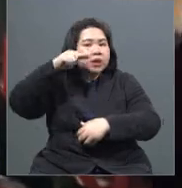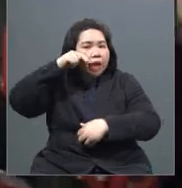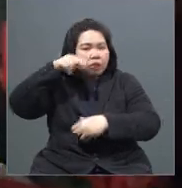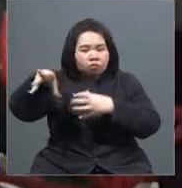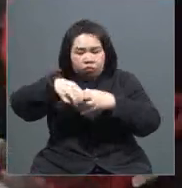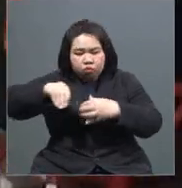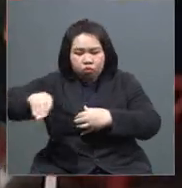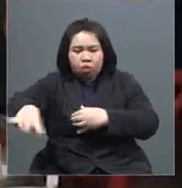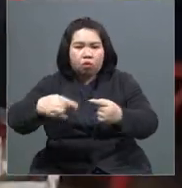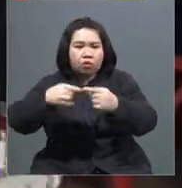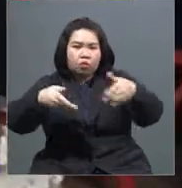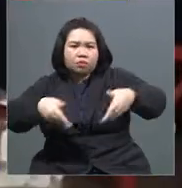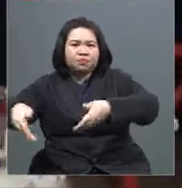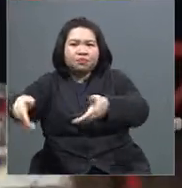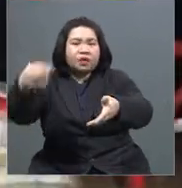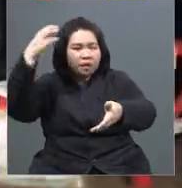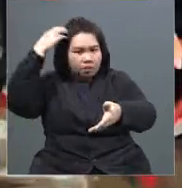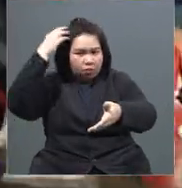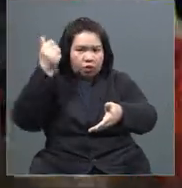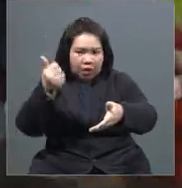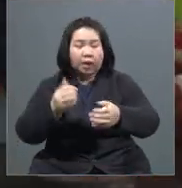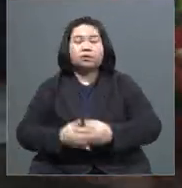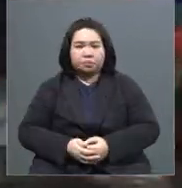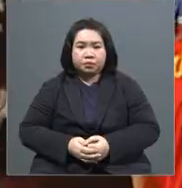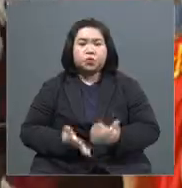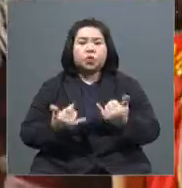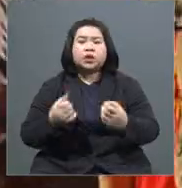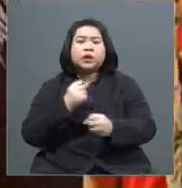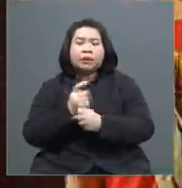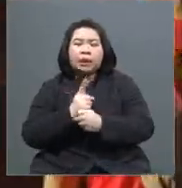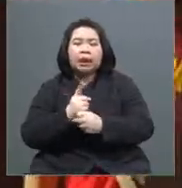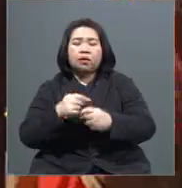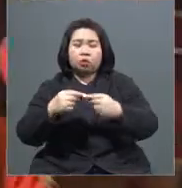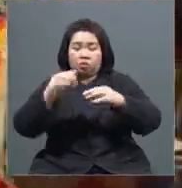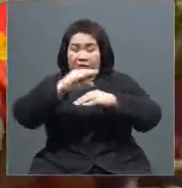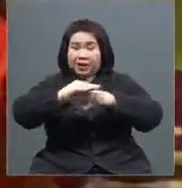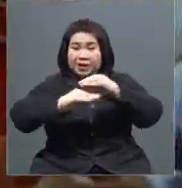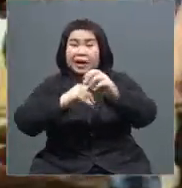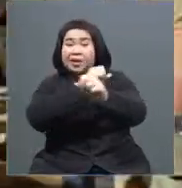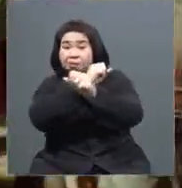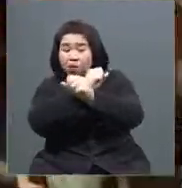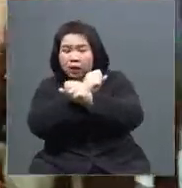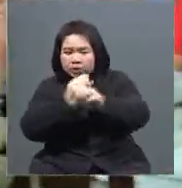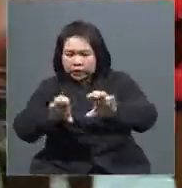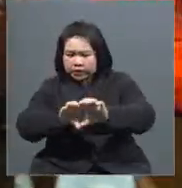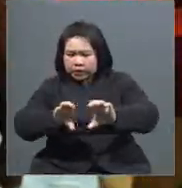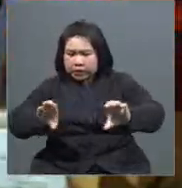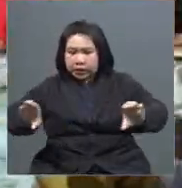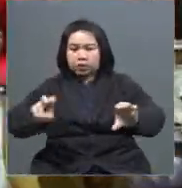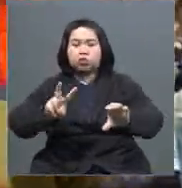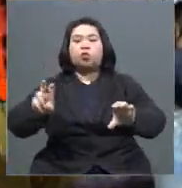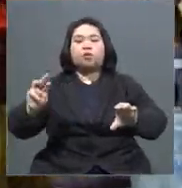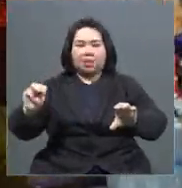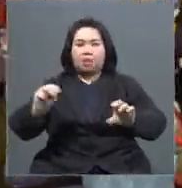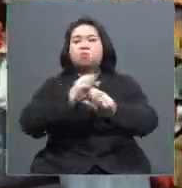ลงแม่น้ำโขงสำหรับนะฮะกระสอบทรายที่ทำเป็นบังเกอร์ในจุดชุมชนวัดธาตุแห่งนี้ยาวประมาณ200เมตรนะ